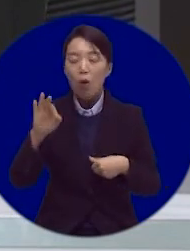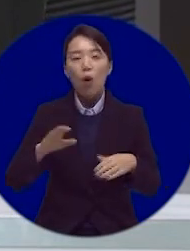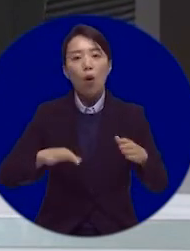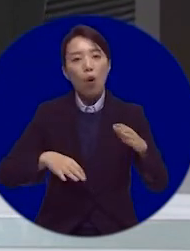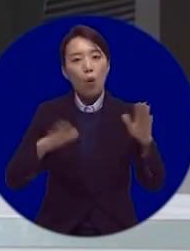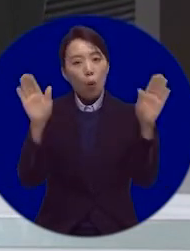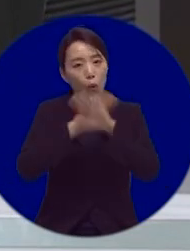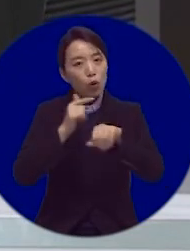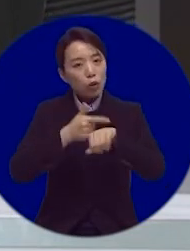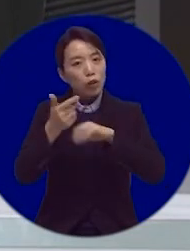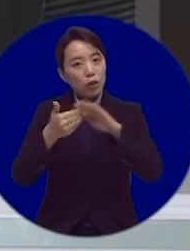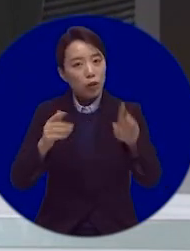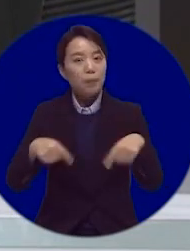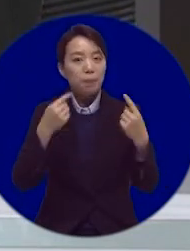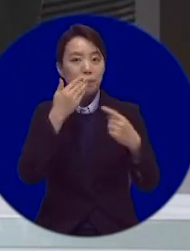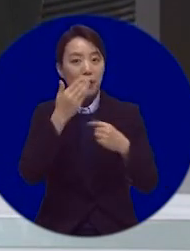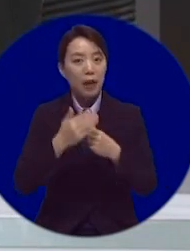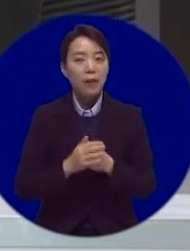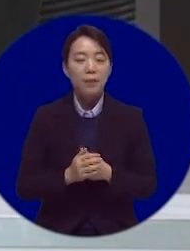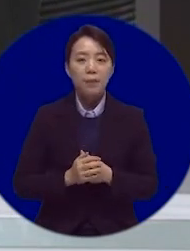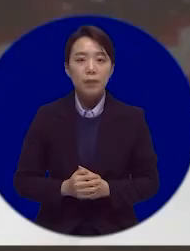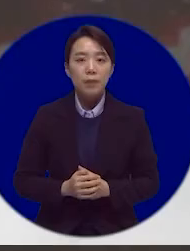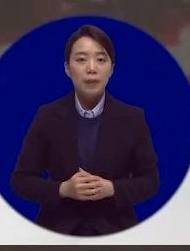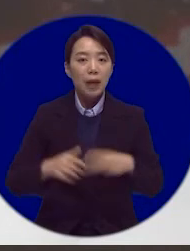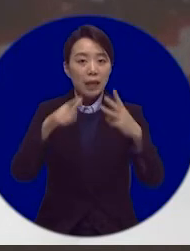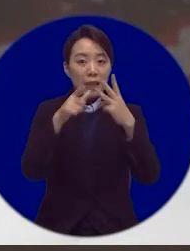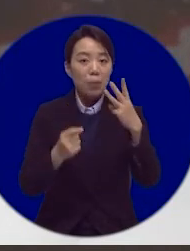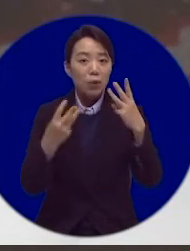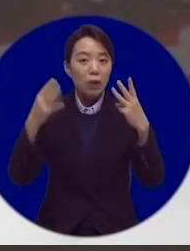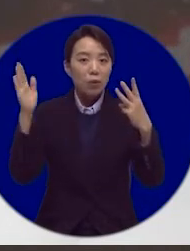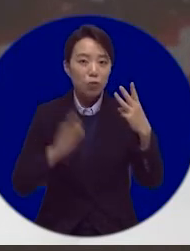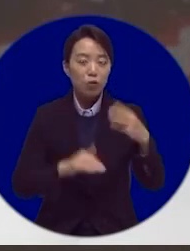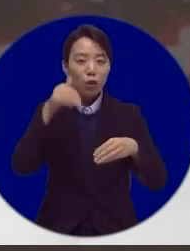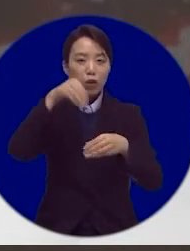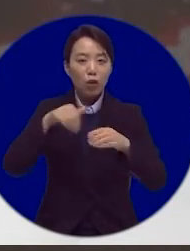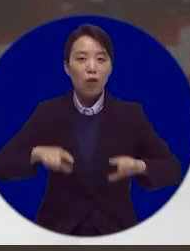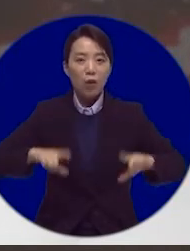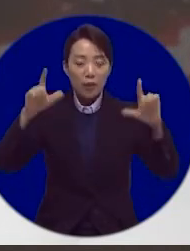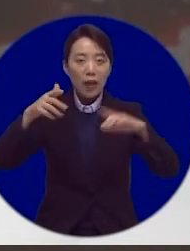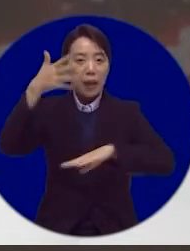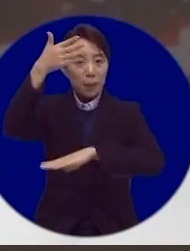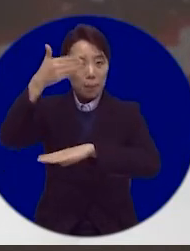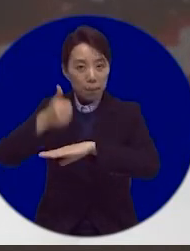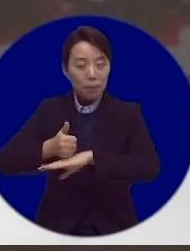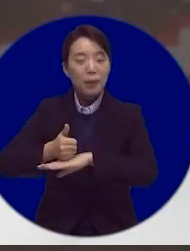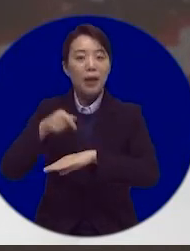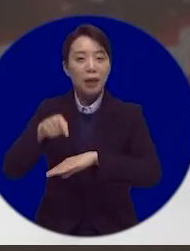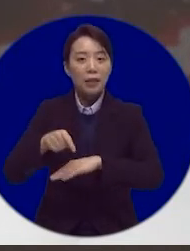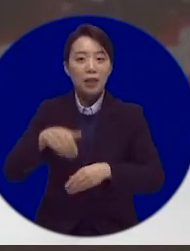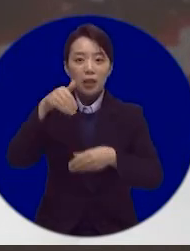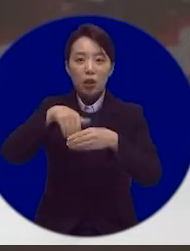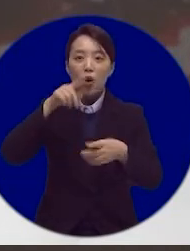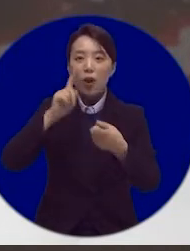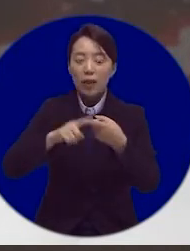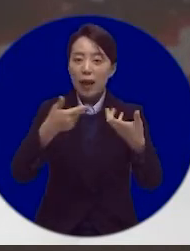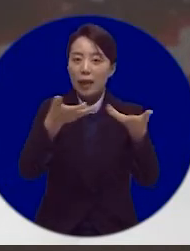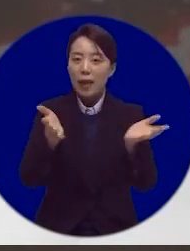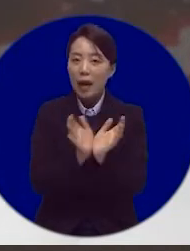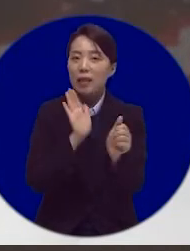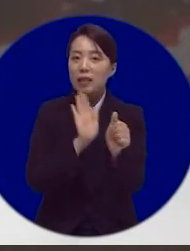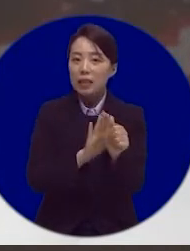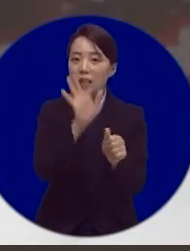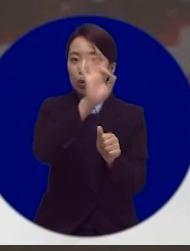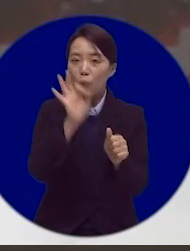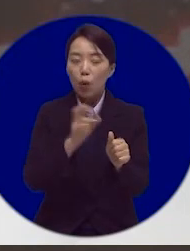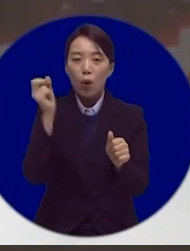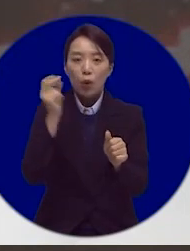경우 오후 6시 전에도 투표할 수 있습니다. 3월 3일부터 선거일 투표 마감 시각까지 선거에 관하여 정당